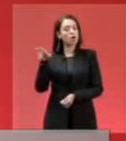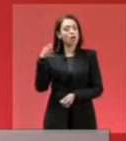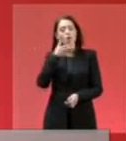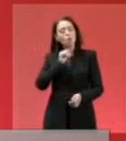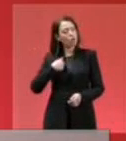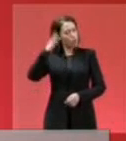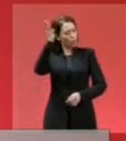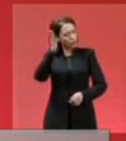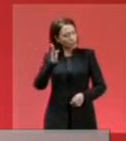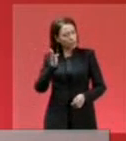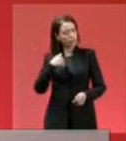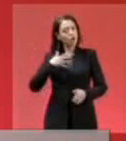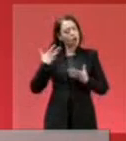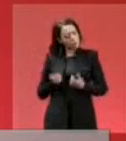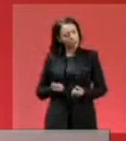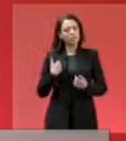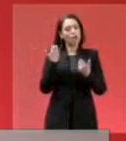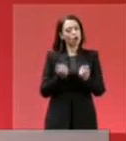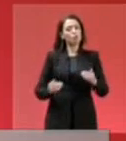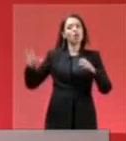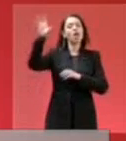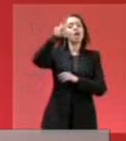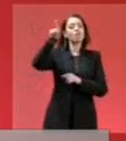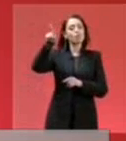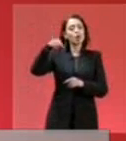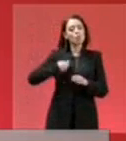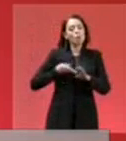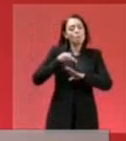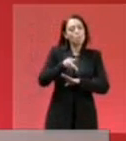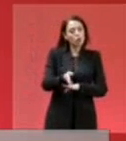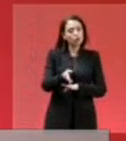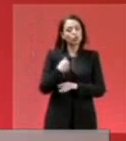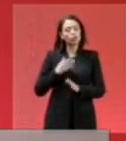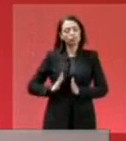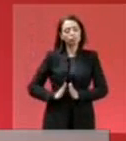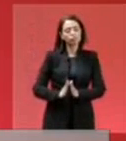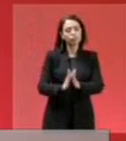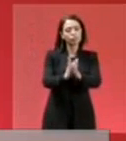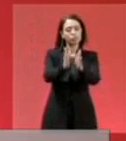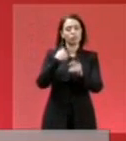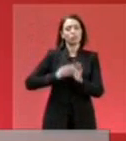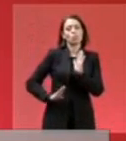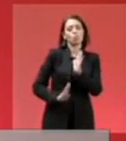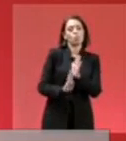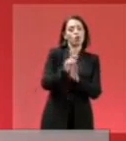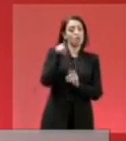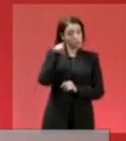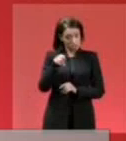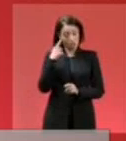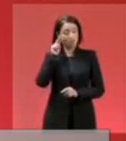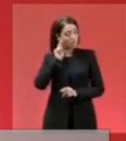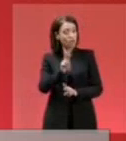κρίσης. Βρισκόμαστε σε μια Ευρώπη που βρίσκεται μπροστά σε ένα κρίσιμο σταυροδρόμι και είναι